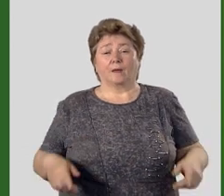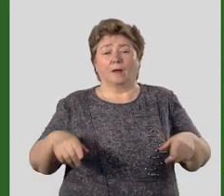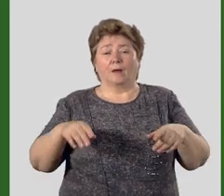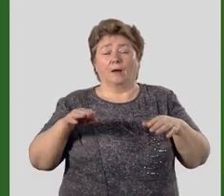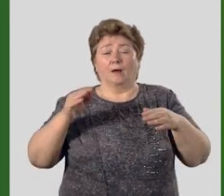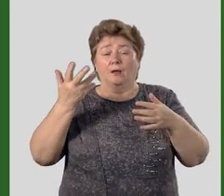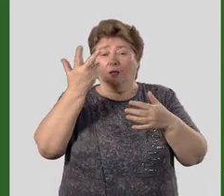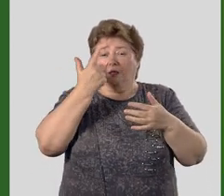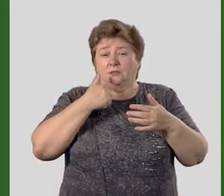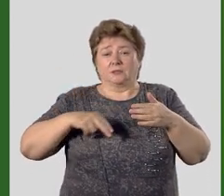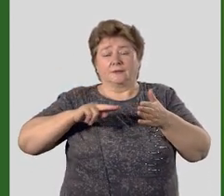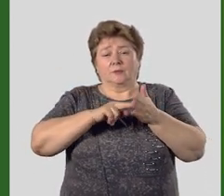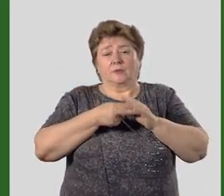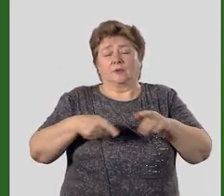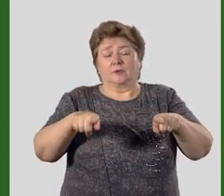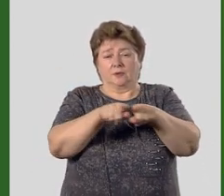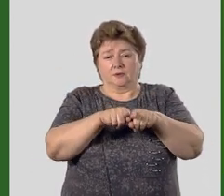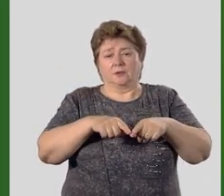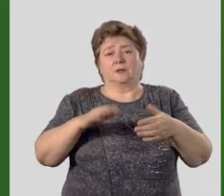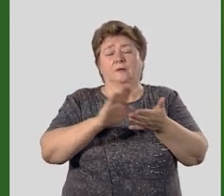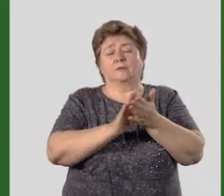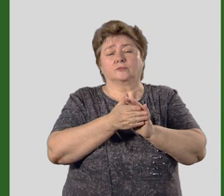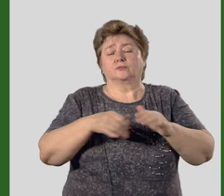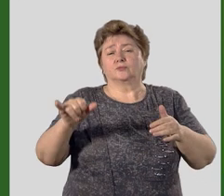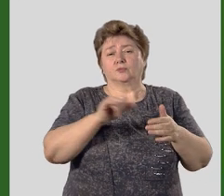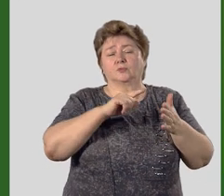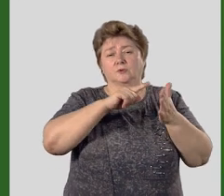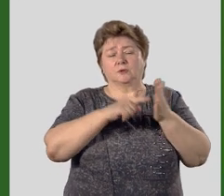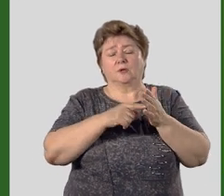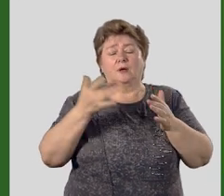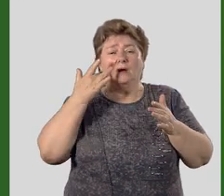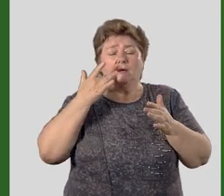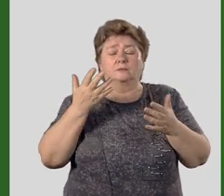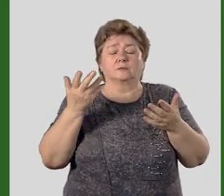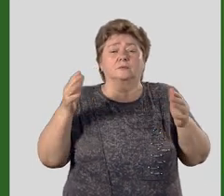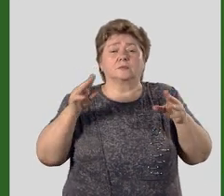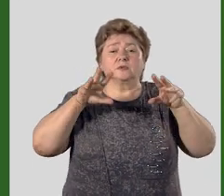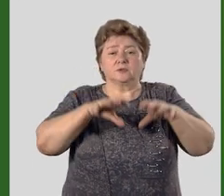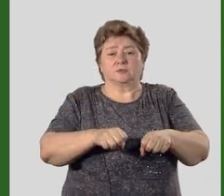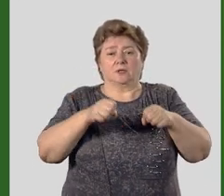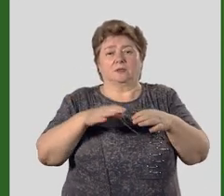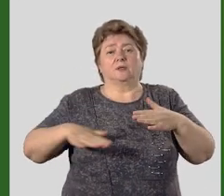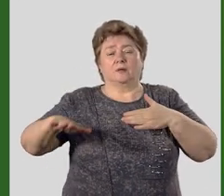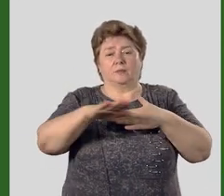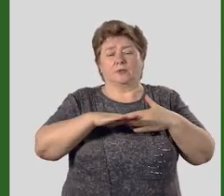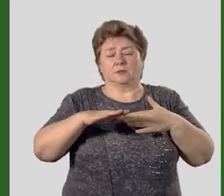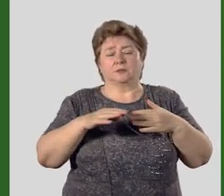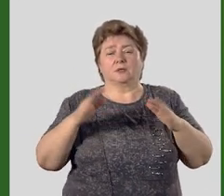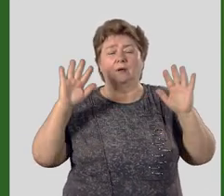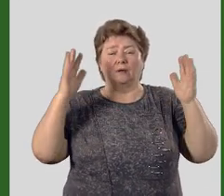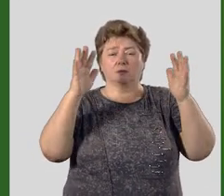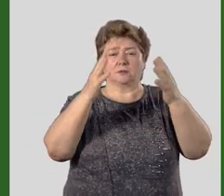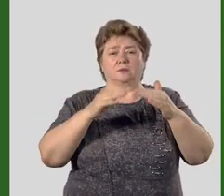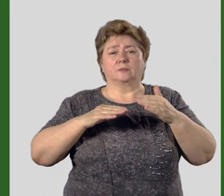фон плана – это тоже условные знаки, которые показывают, чем занята местность.